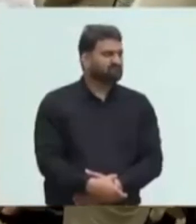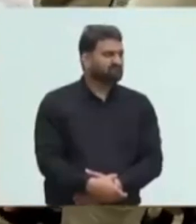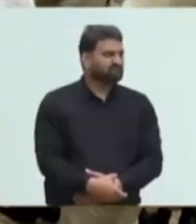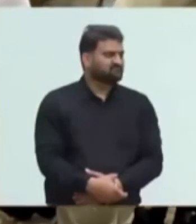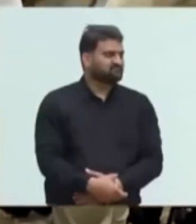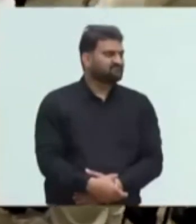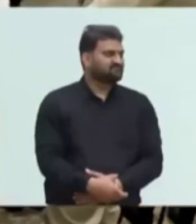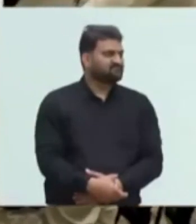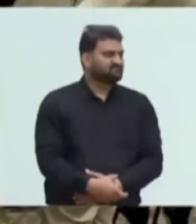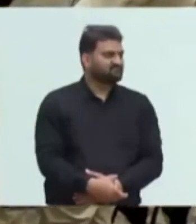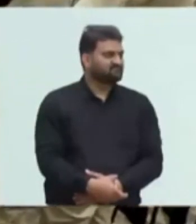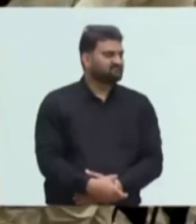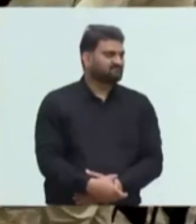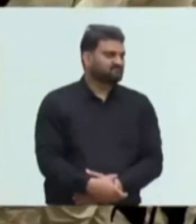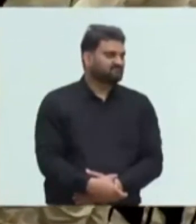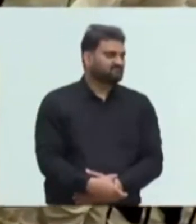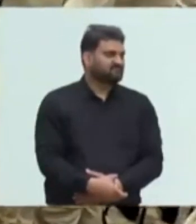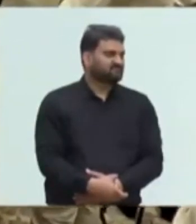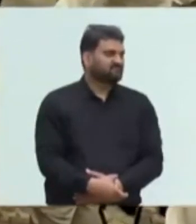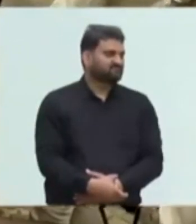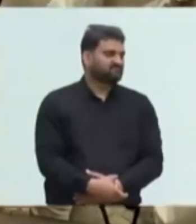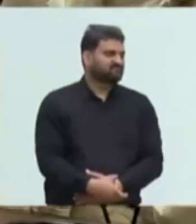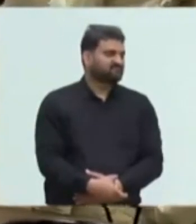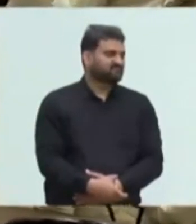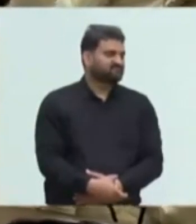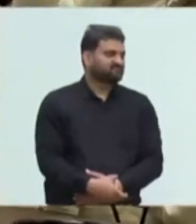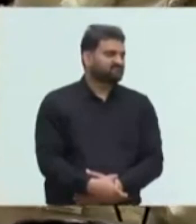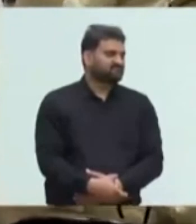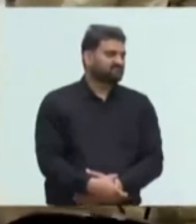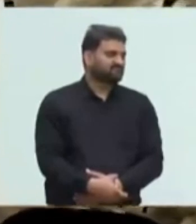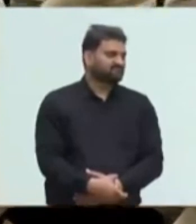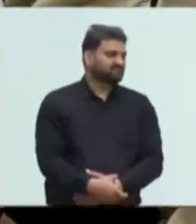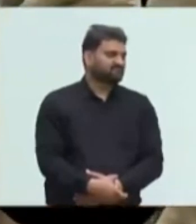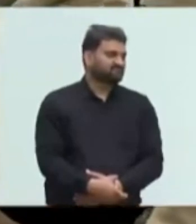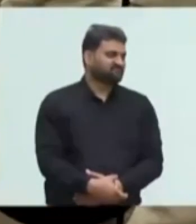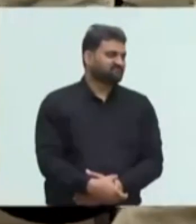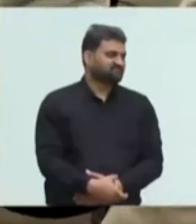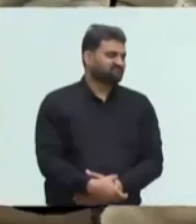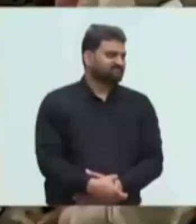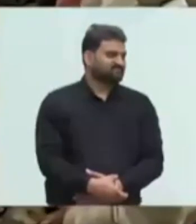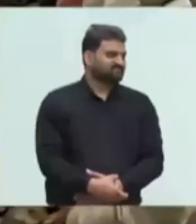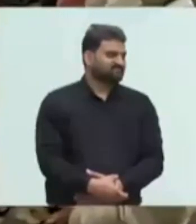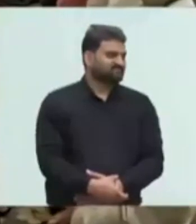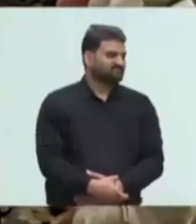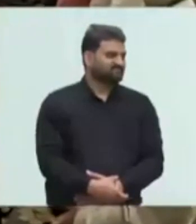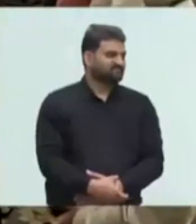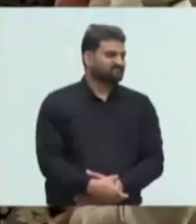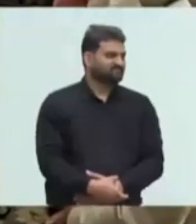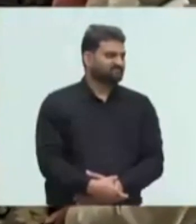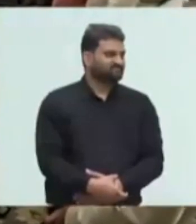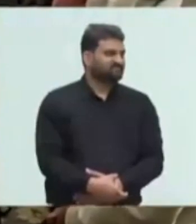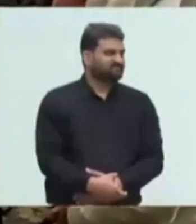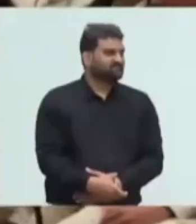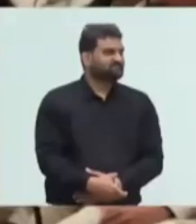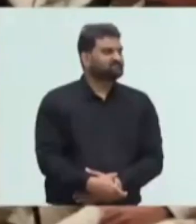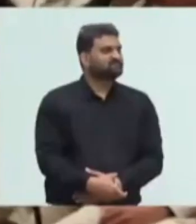जूस जो भी डाइट चाहिए होती है उसका बहुत ध्यान दिया करते थे भगवान की बहुत पा रही है तो मुझे भी बैडमिंटन से इसीलिए बहुत प्रिय